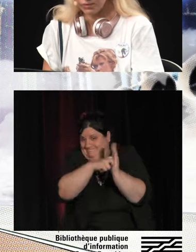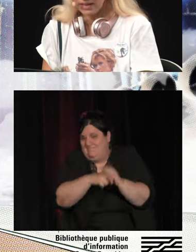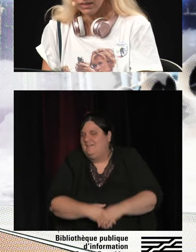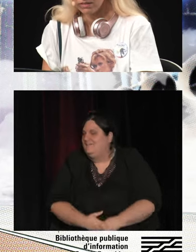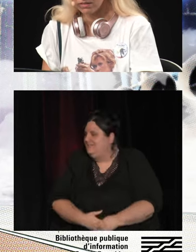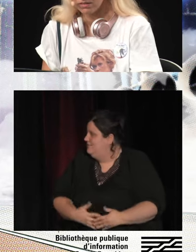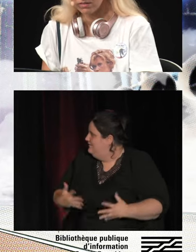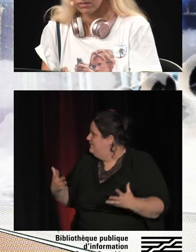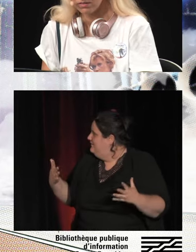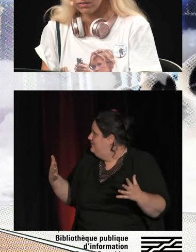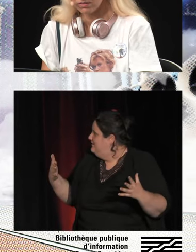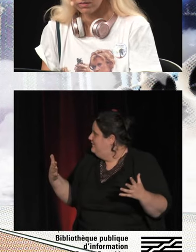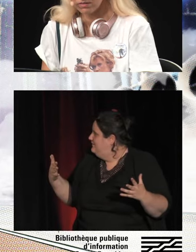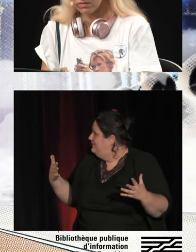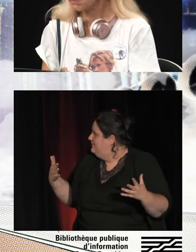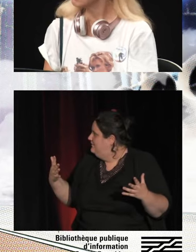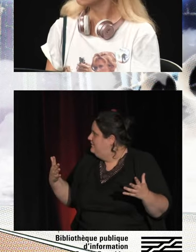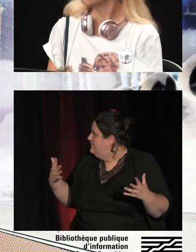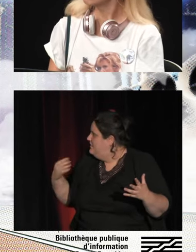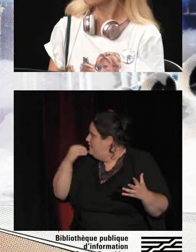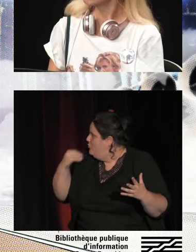Ben j'ai tout fait !